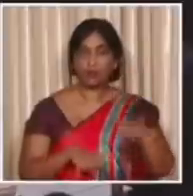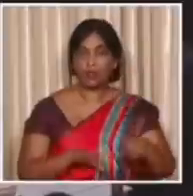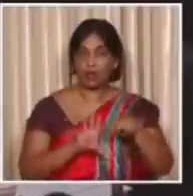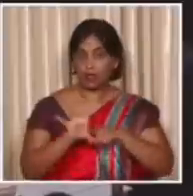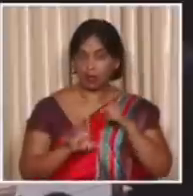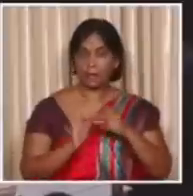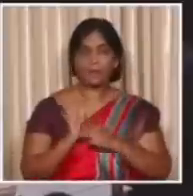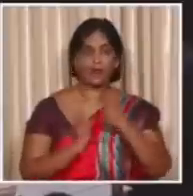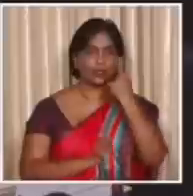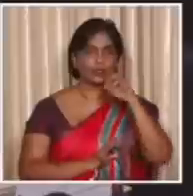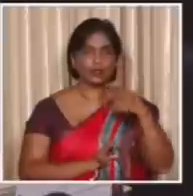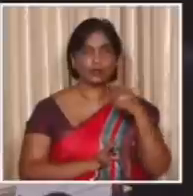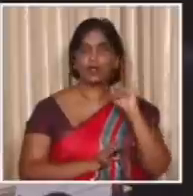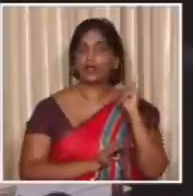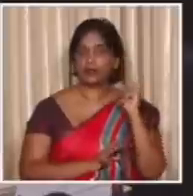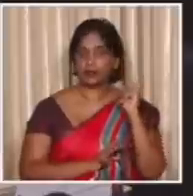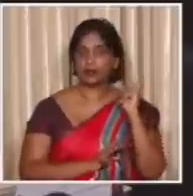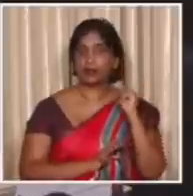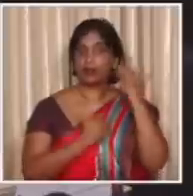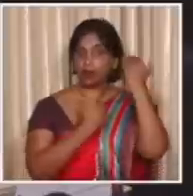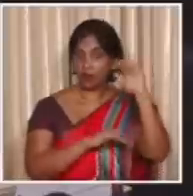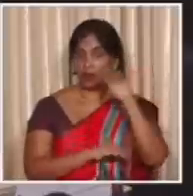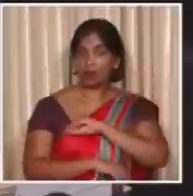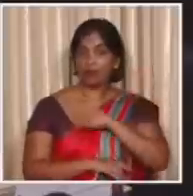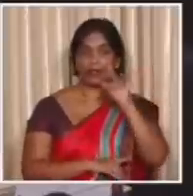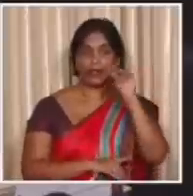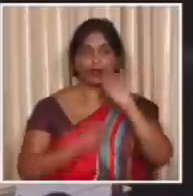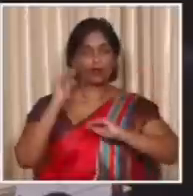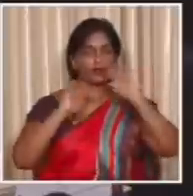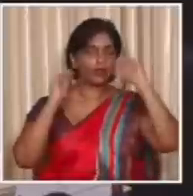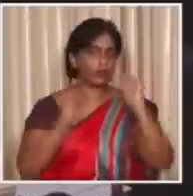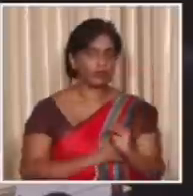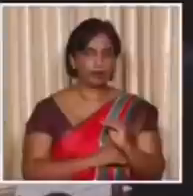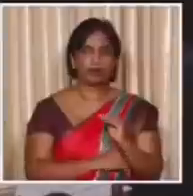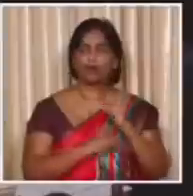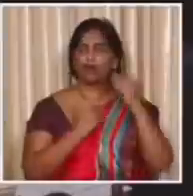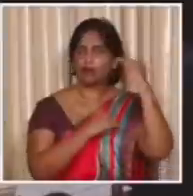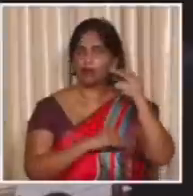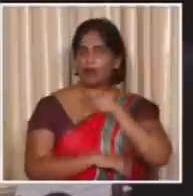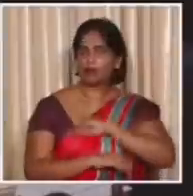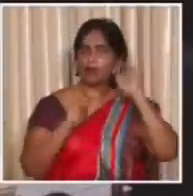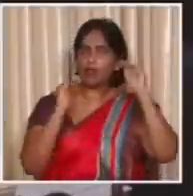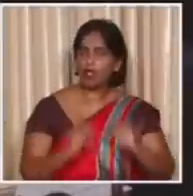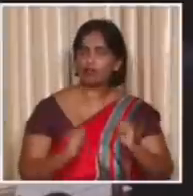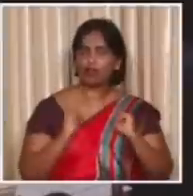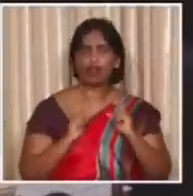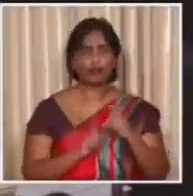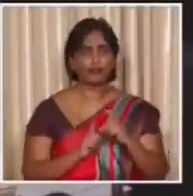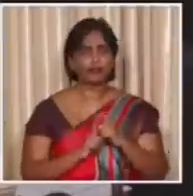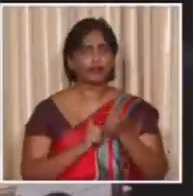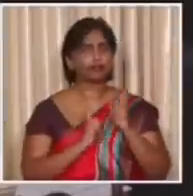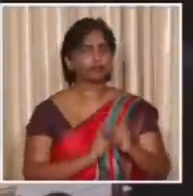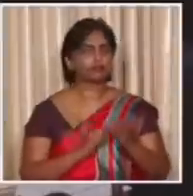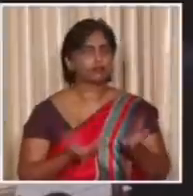අවුරුද්දේ මිලියන 1960යි. ඒ කියන්නේ අපනයන ආදායම 11%කින් අඩු වෙලා තිබෙනවා. දැන් අපනයන ආදායම අඩු වෙලා කොහොමද ඩොලරේ අගේ